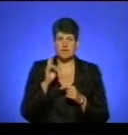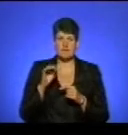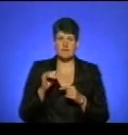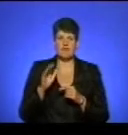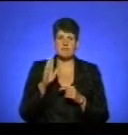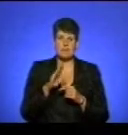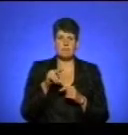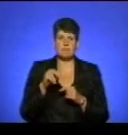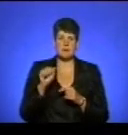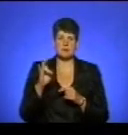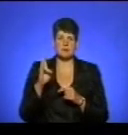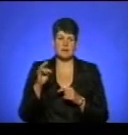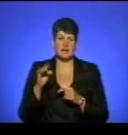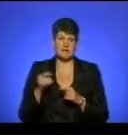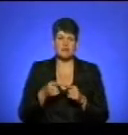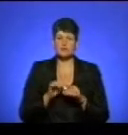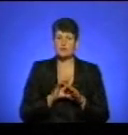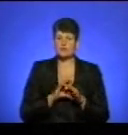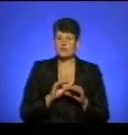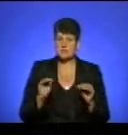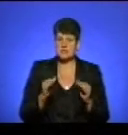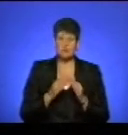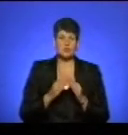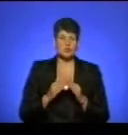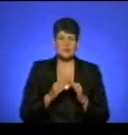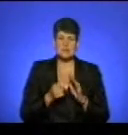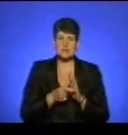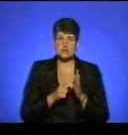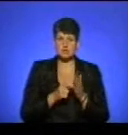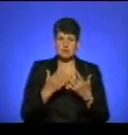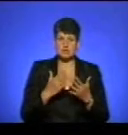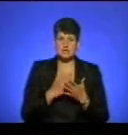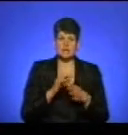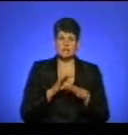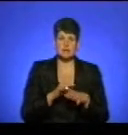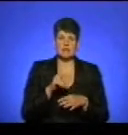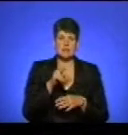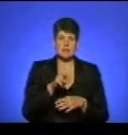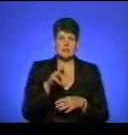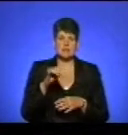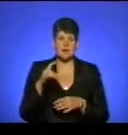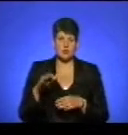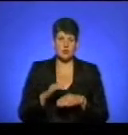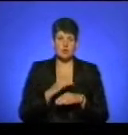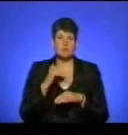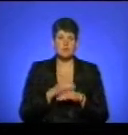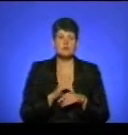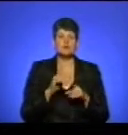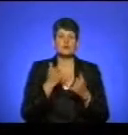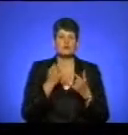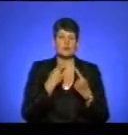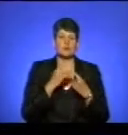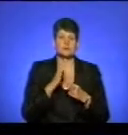Панькевич. І на цьому у мене все. У сусідній студії «Теми дня» уже є наша ведуча Лариса Михальська. Доброго вечора. Про що сьогодні